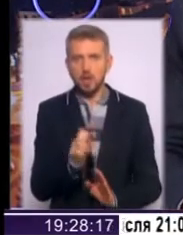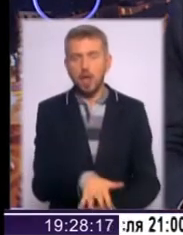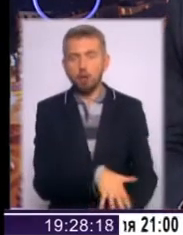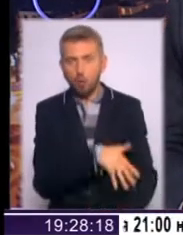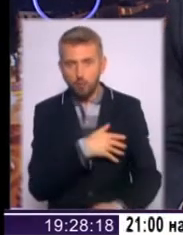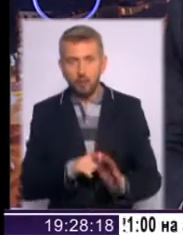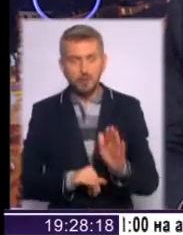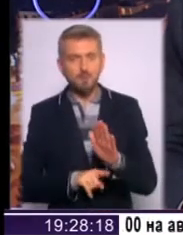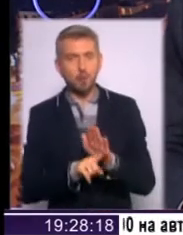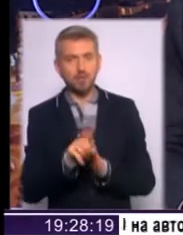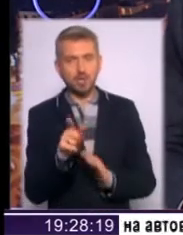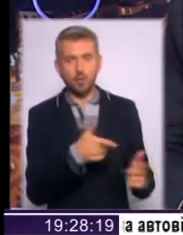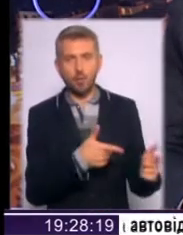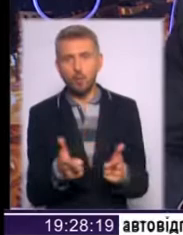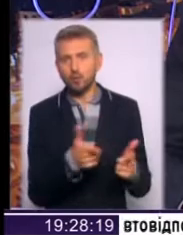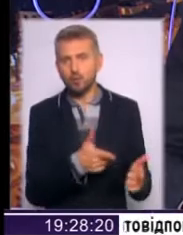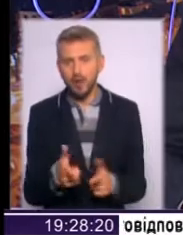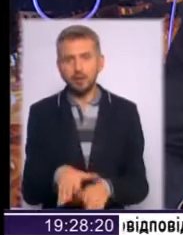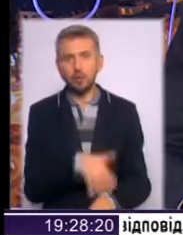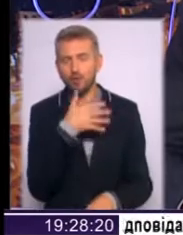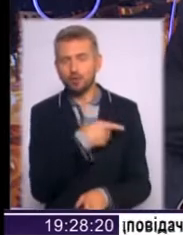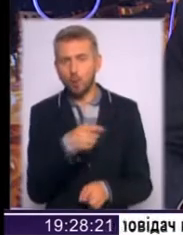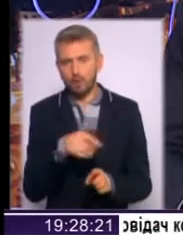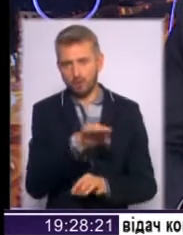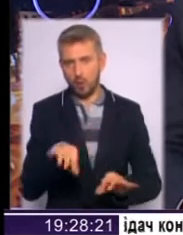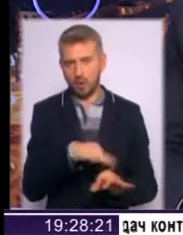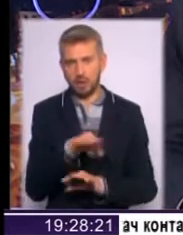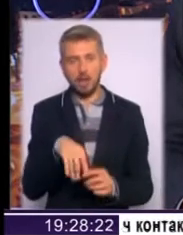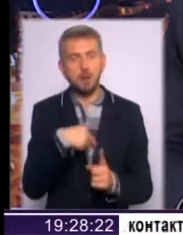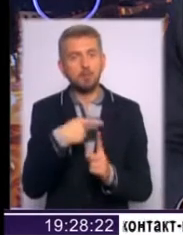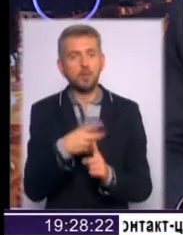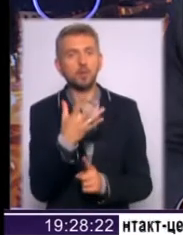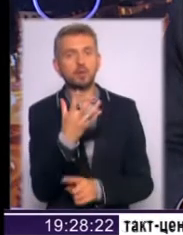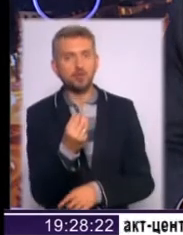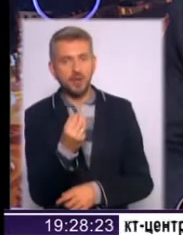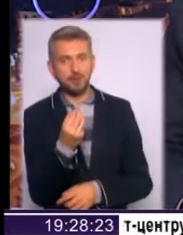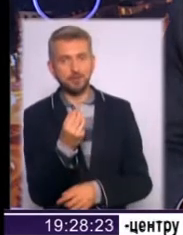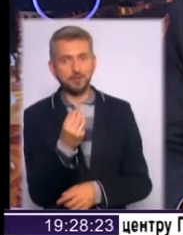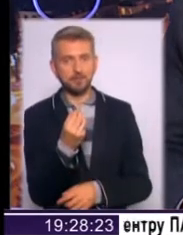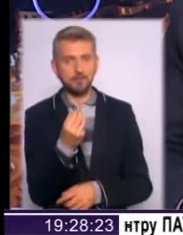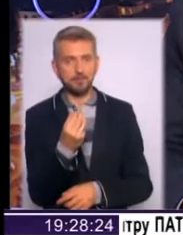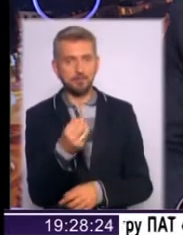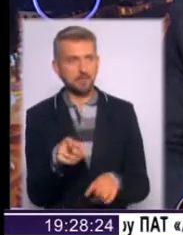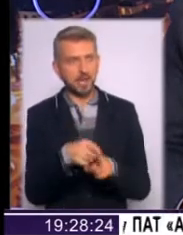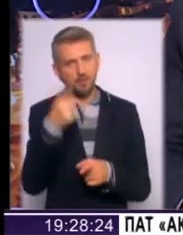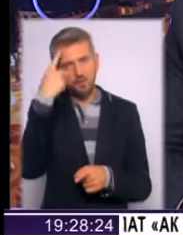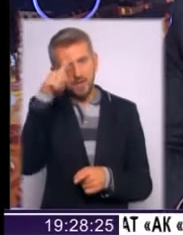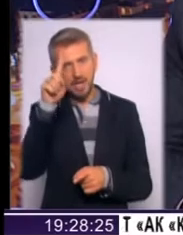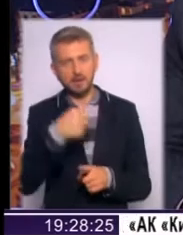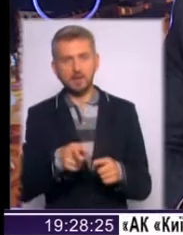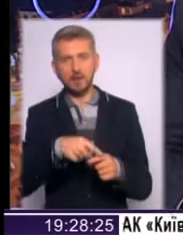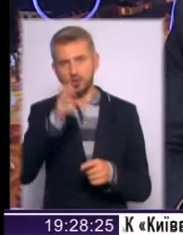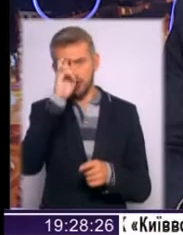почали готувати довгострокові проекти. Плюс ще знов-таки такий винахід – це Державний